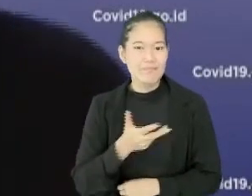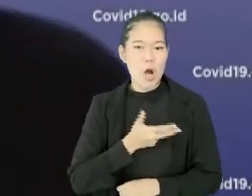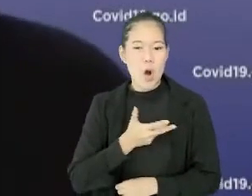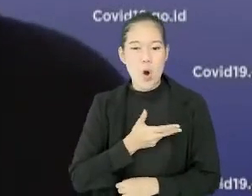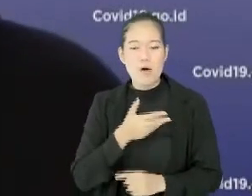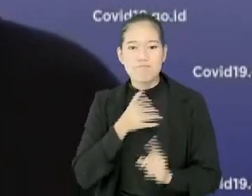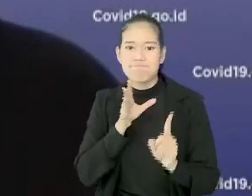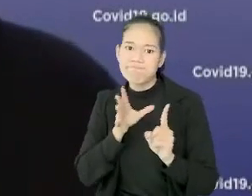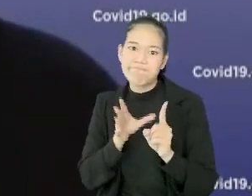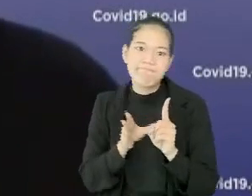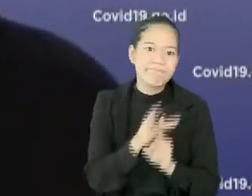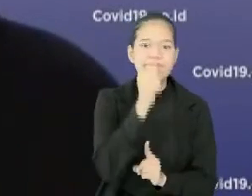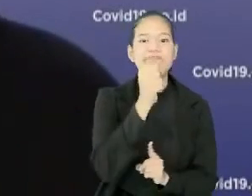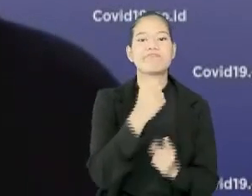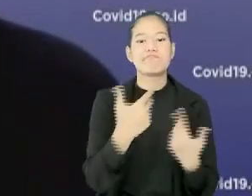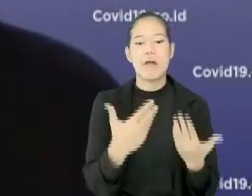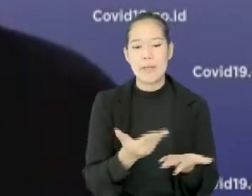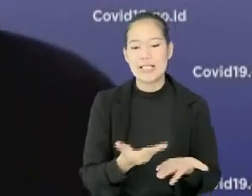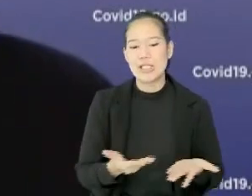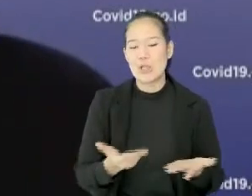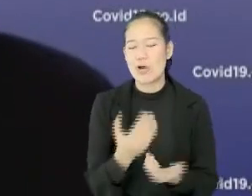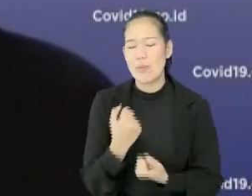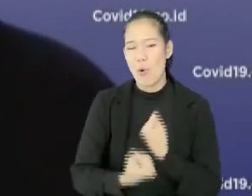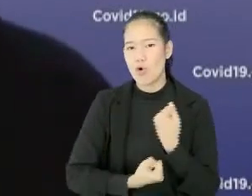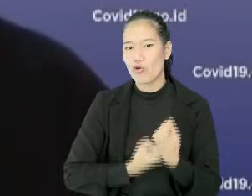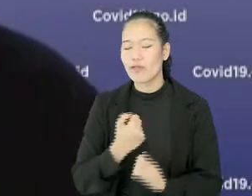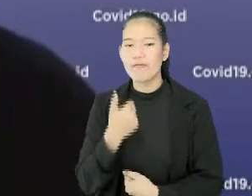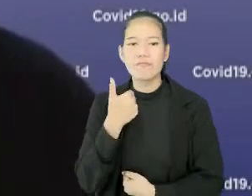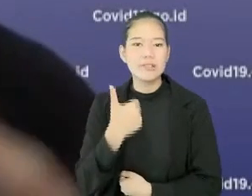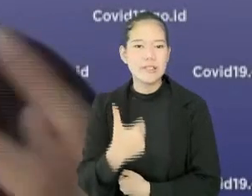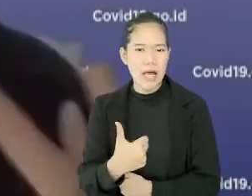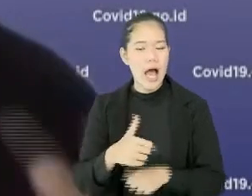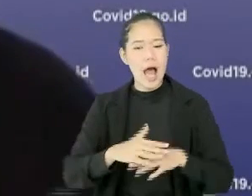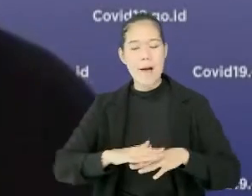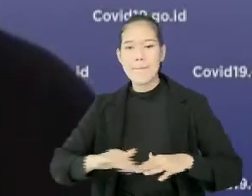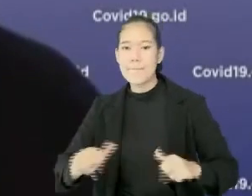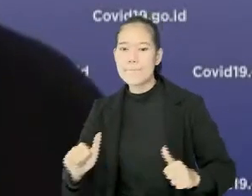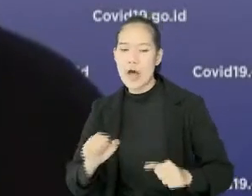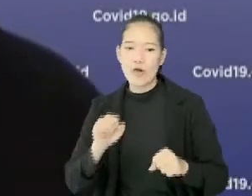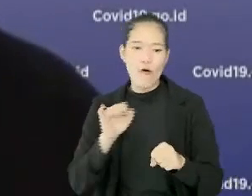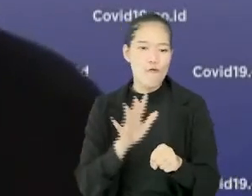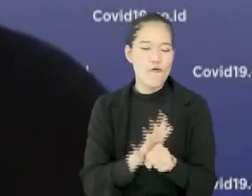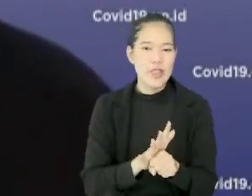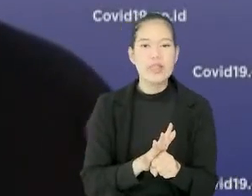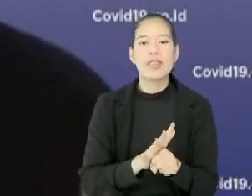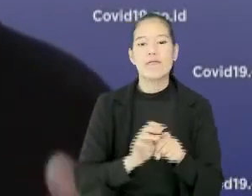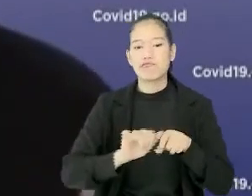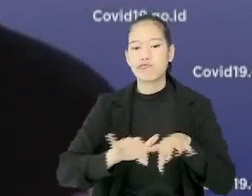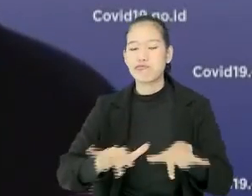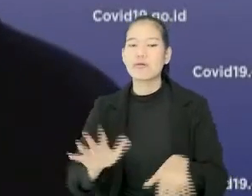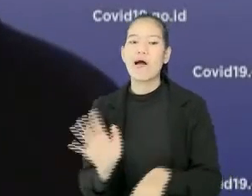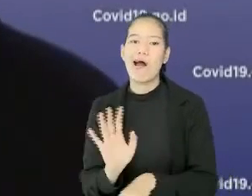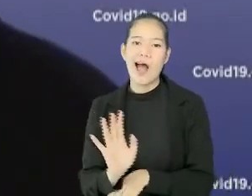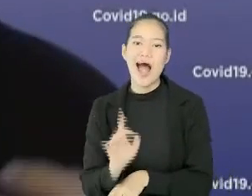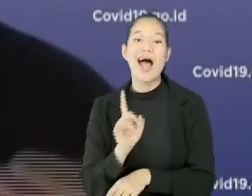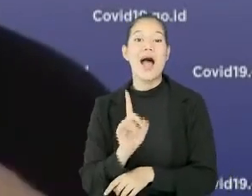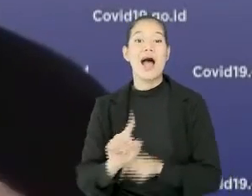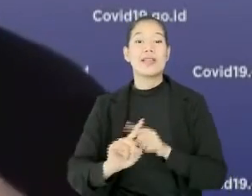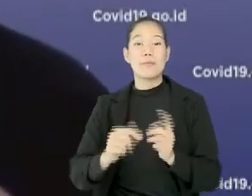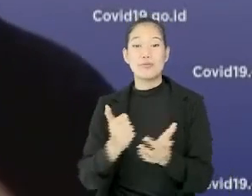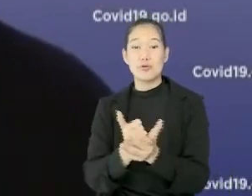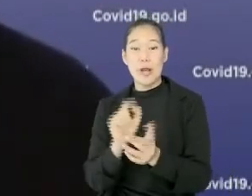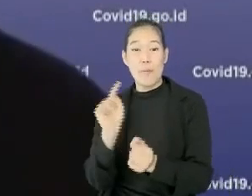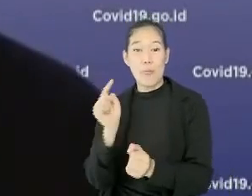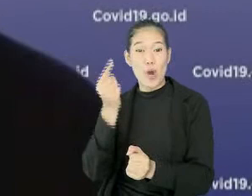menuju Bagaimana kemudian kehidupan yang produktif ya kemudian yang aman dari profesi Milan belas tapi sebetulnya waktu